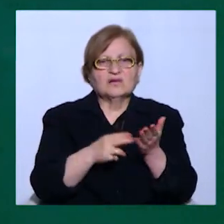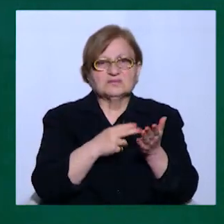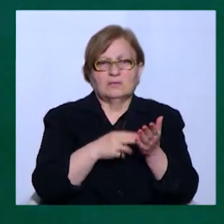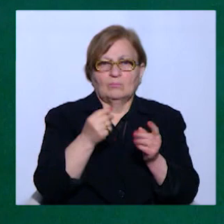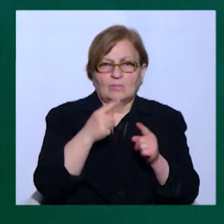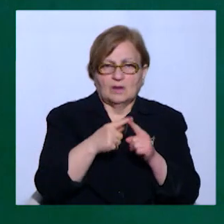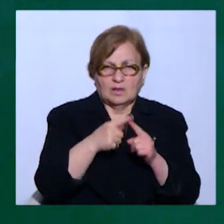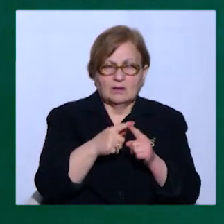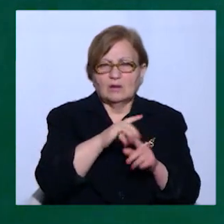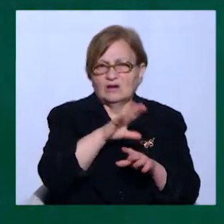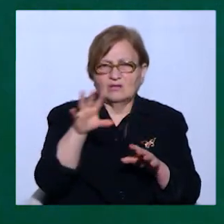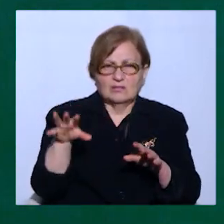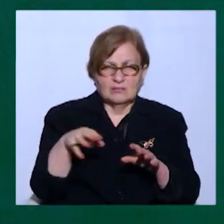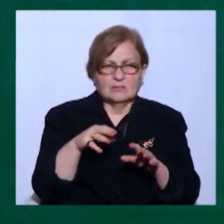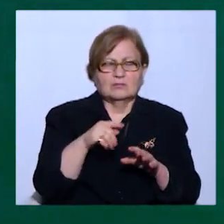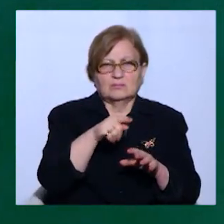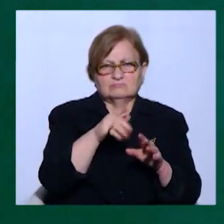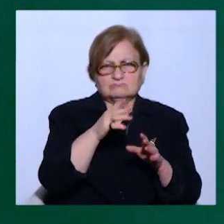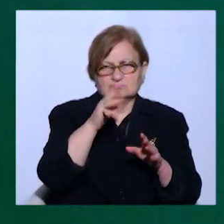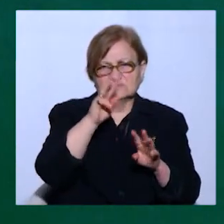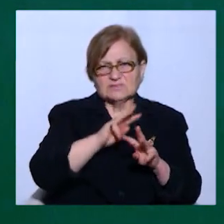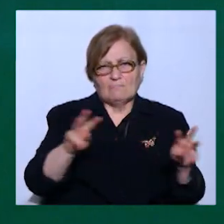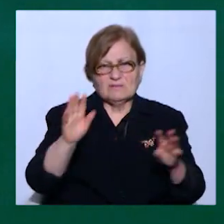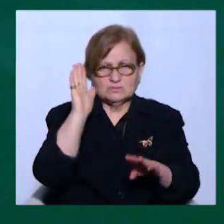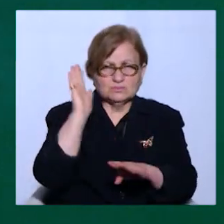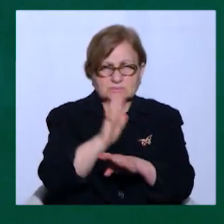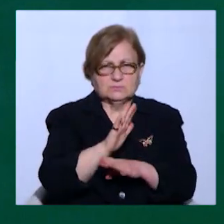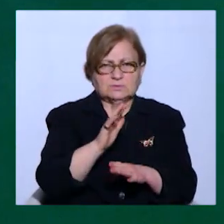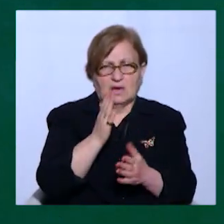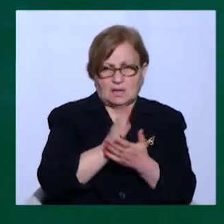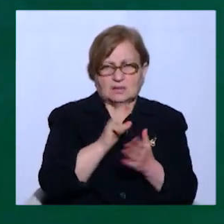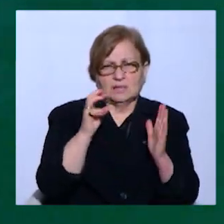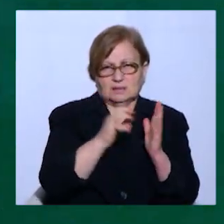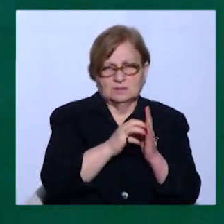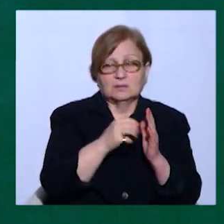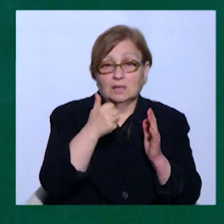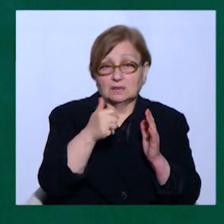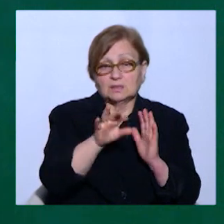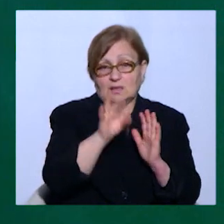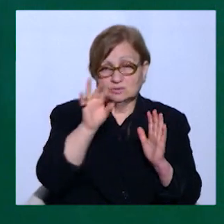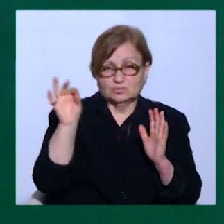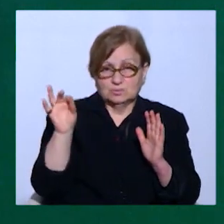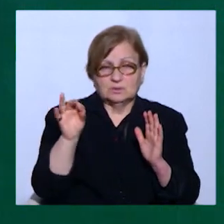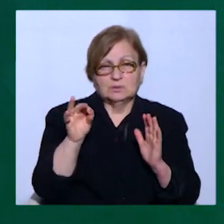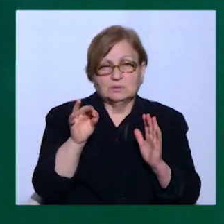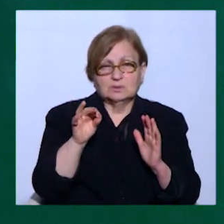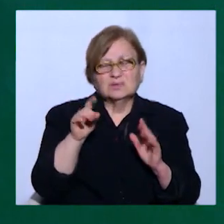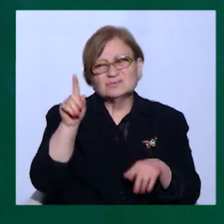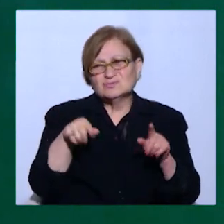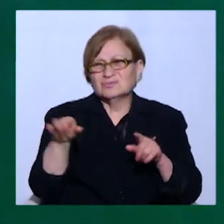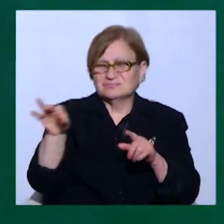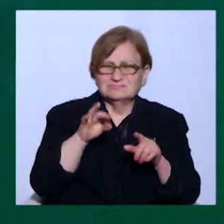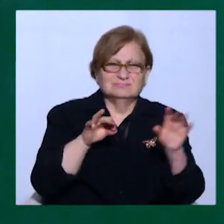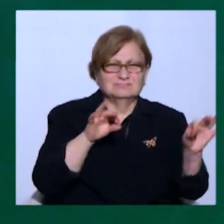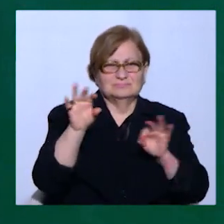დაშვებულია, ბუნებრივია, გრიფი აქვს მინიჭებული თქვენი, ჩვენი განათლების სამინისტროს მიერ, არის კარგი. ზოგს აიდან რაღაც ვიღებ, ზოგს აიდან